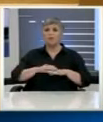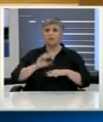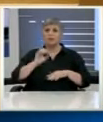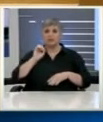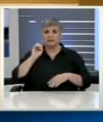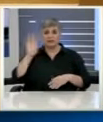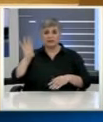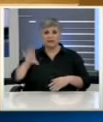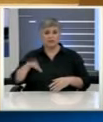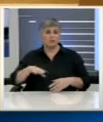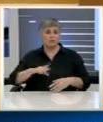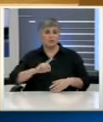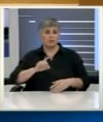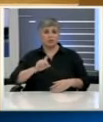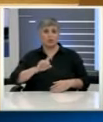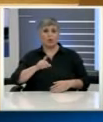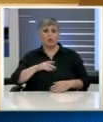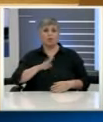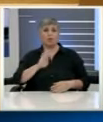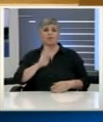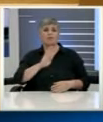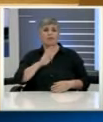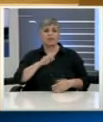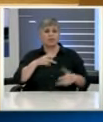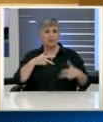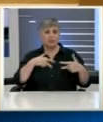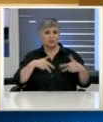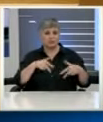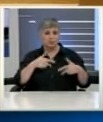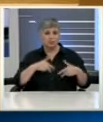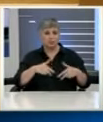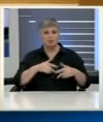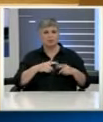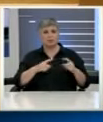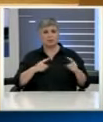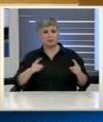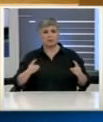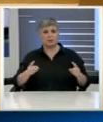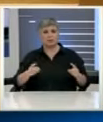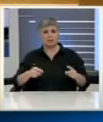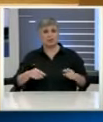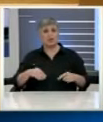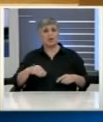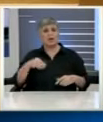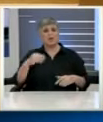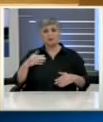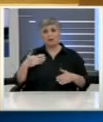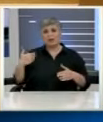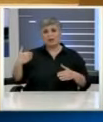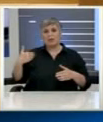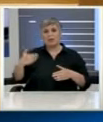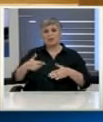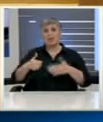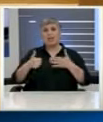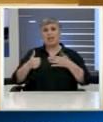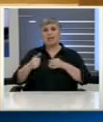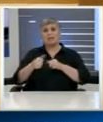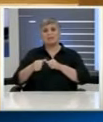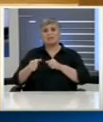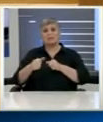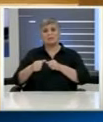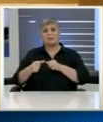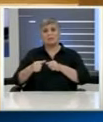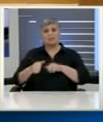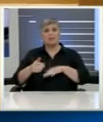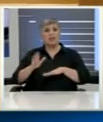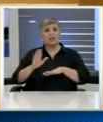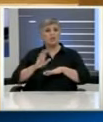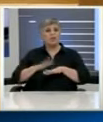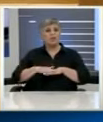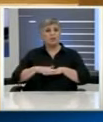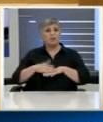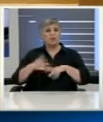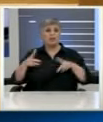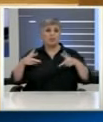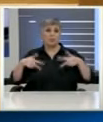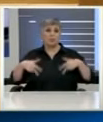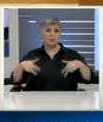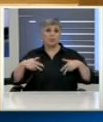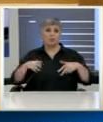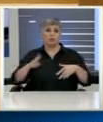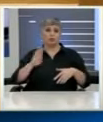για τον εκτροχιασμό του πρώτου εξαμήνου πάλι τ ο κύριος βαρουφάκης λες και δεν τον είχατε διορίσει εσείς